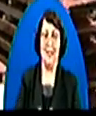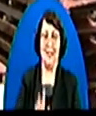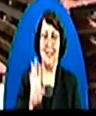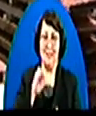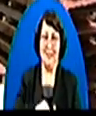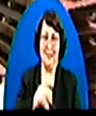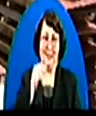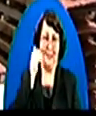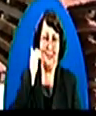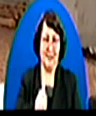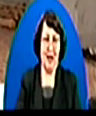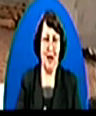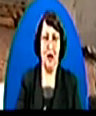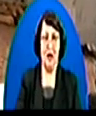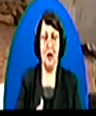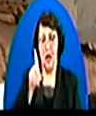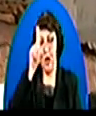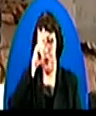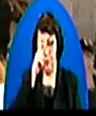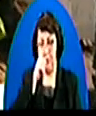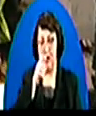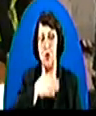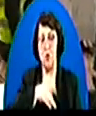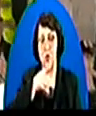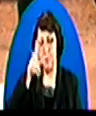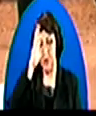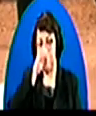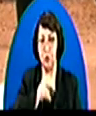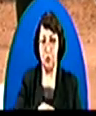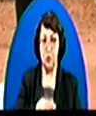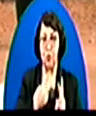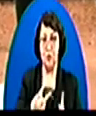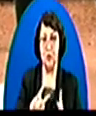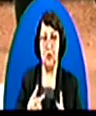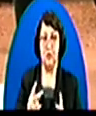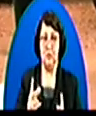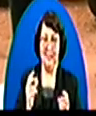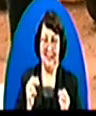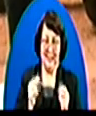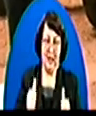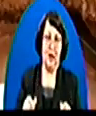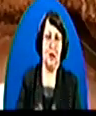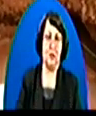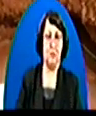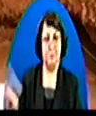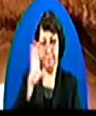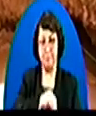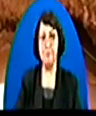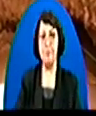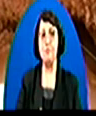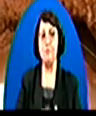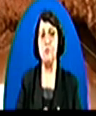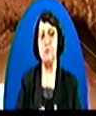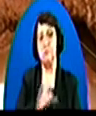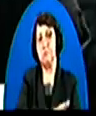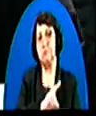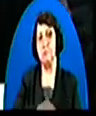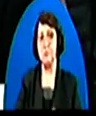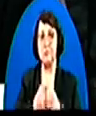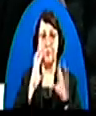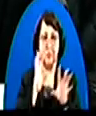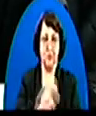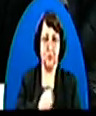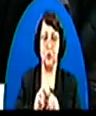энэ мэтчлэн хийх нь үл зүйтэй. Энэ онд сургууль цэцэрлэгийн засвар шинжилгээ болон эрүүл мэндийн салбарт хийгдэх бүтээн байгуулалтын ажил үргэлжилнэ. Жишээ нь Батнуур